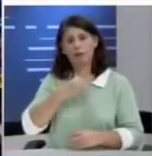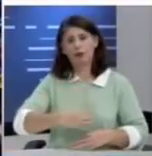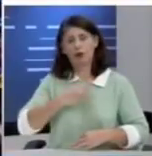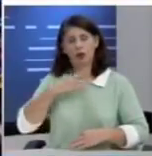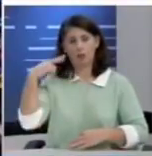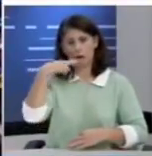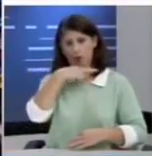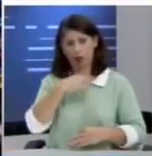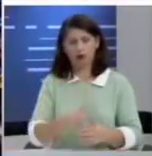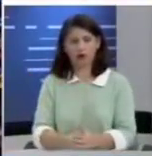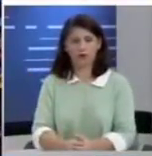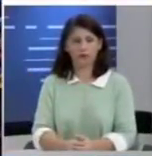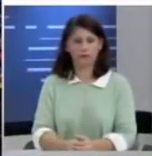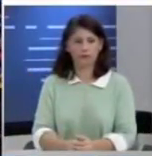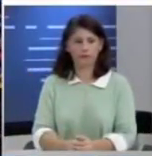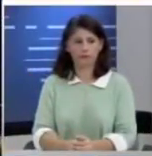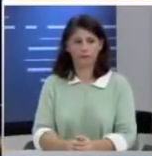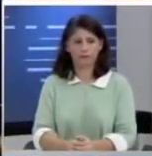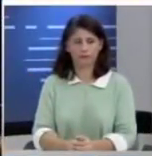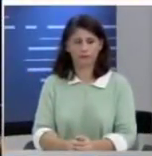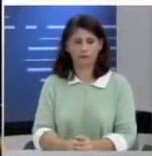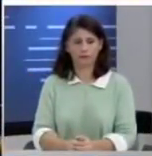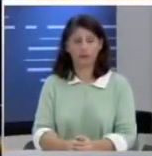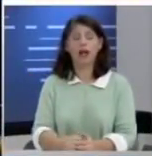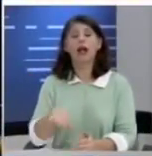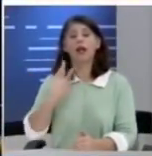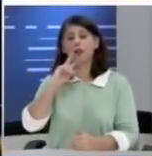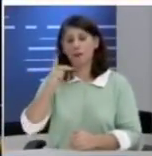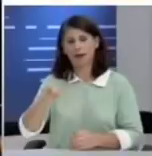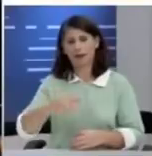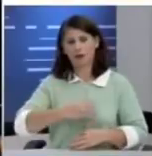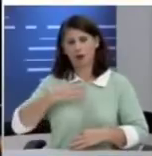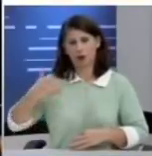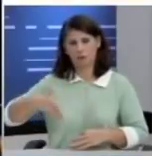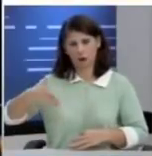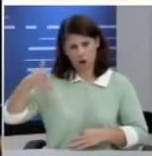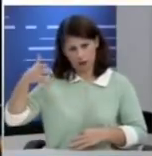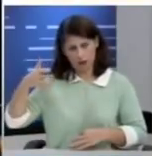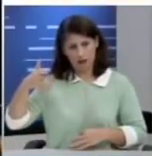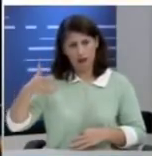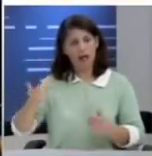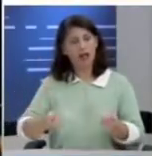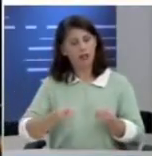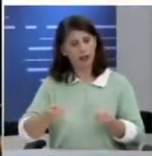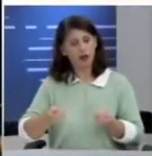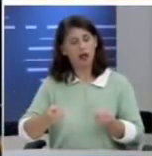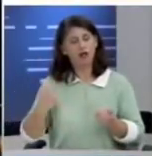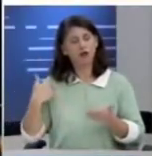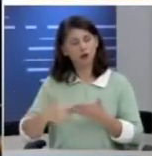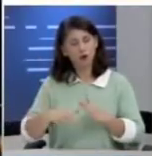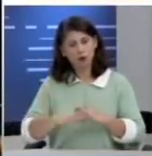Πώς πρόκειται να απαντήσω στον κύριο Μητσοτάκη? Δεν θα το κάνω αυτό, θα το κάνω στο